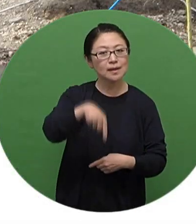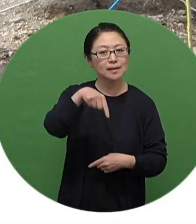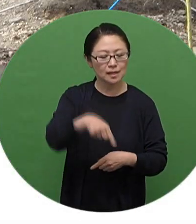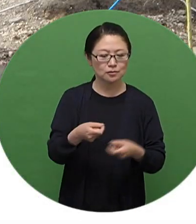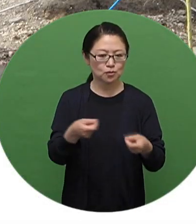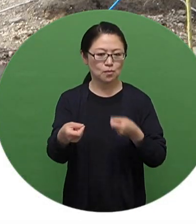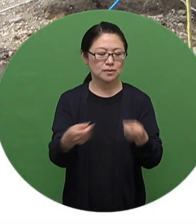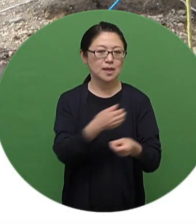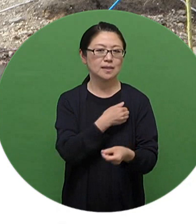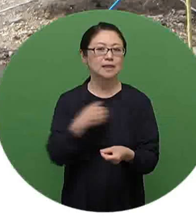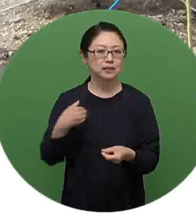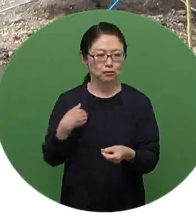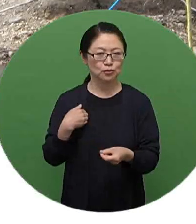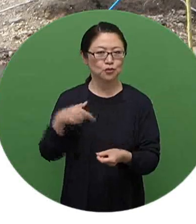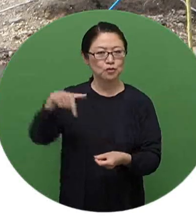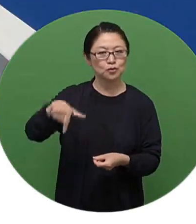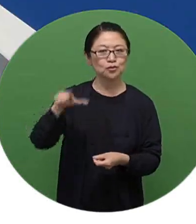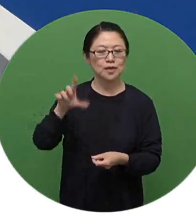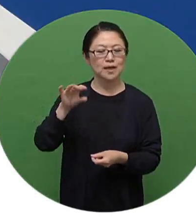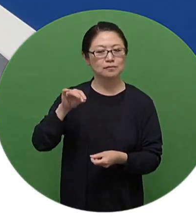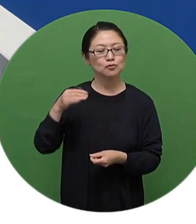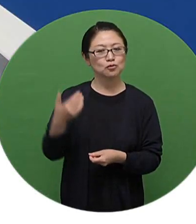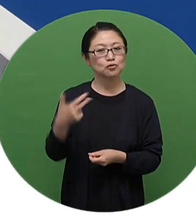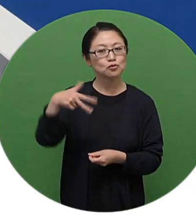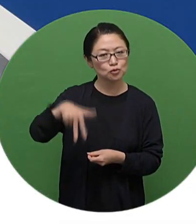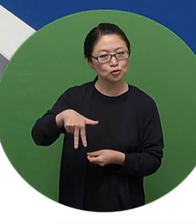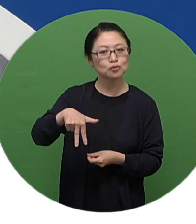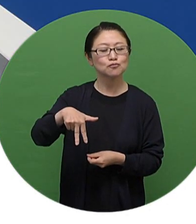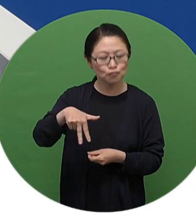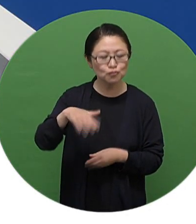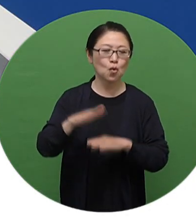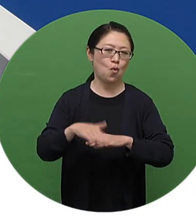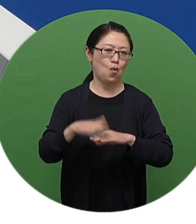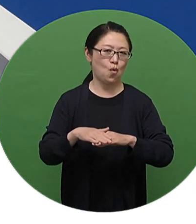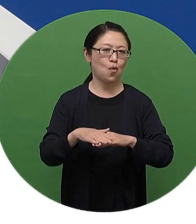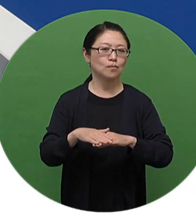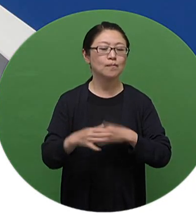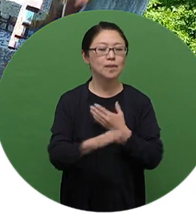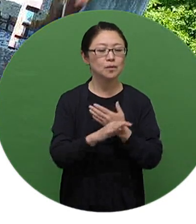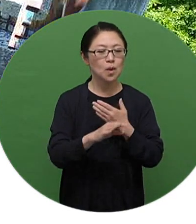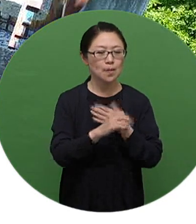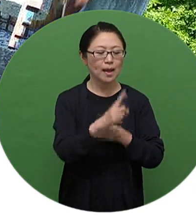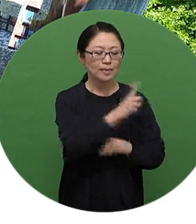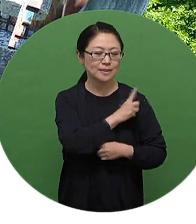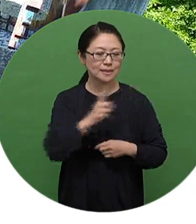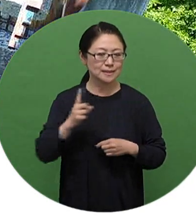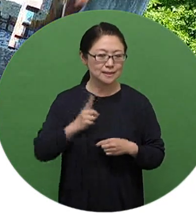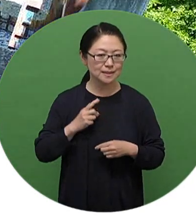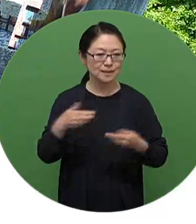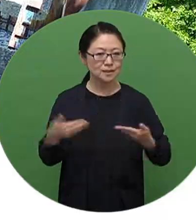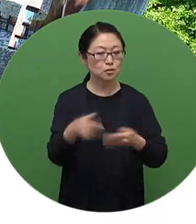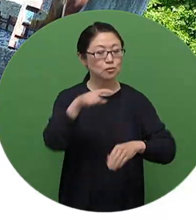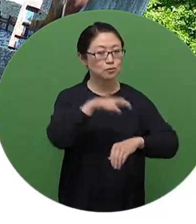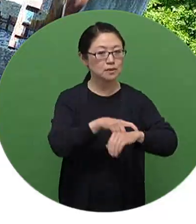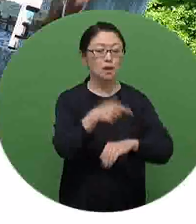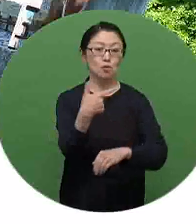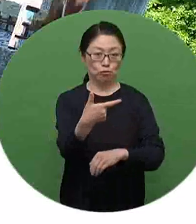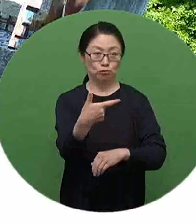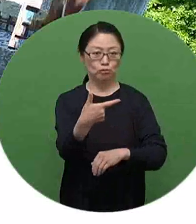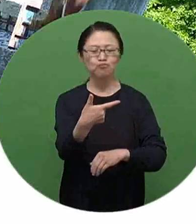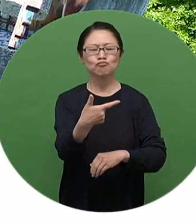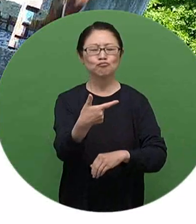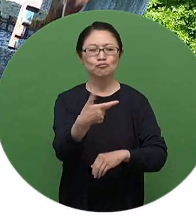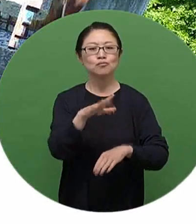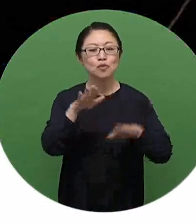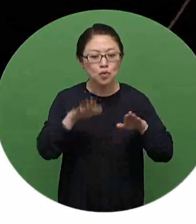スタイム制っていうのを導入しています。で、6時間かける勤務日の中で1ヶ月の総労働時間を